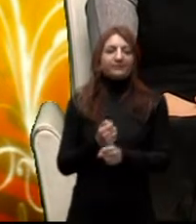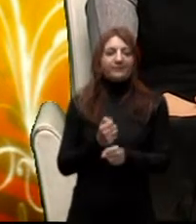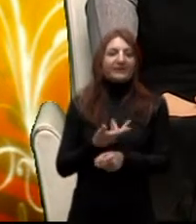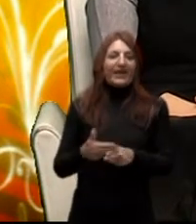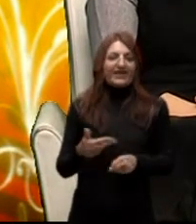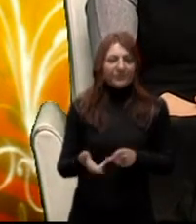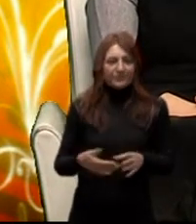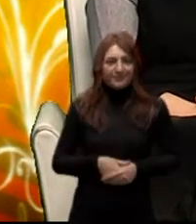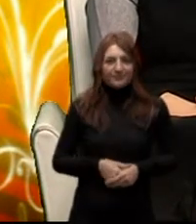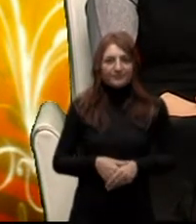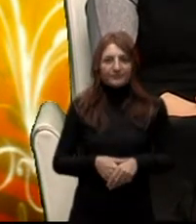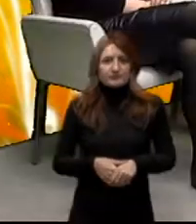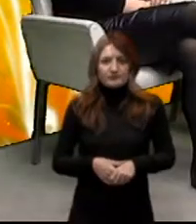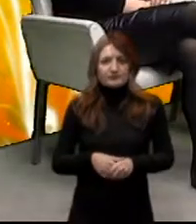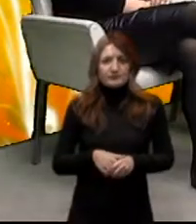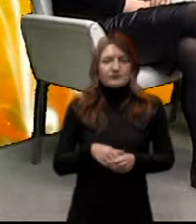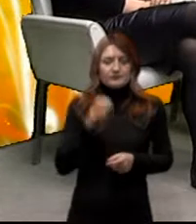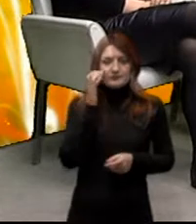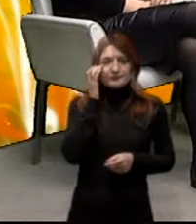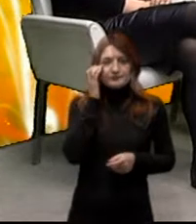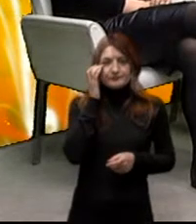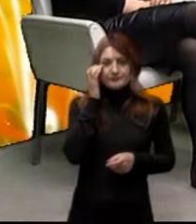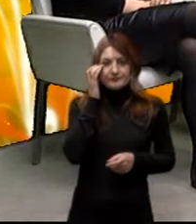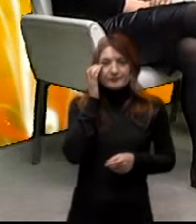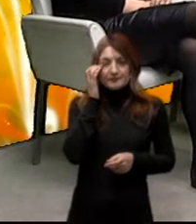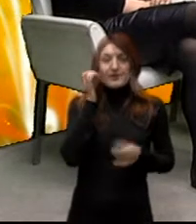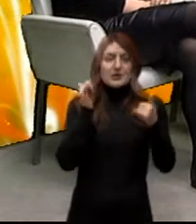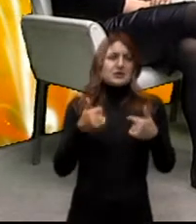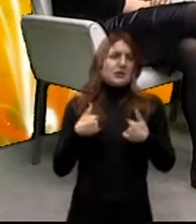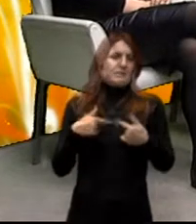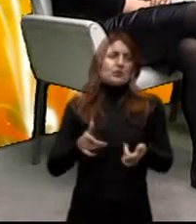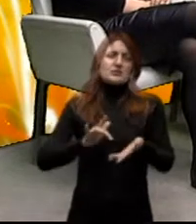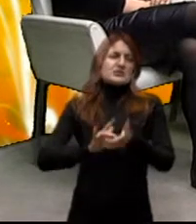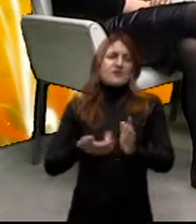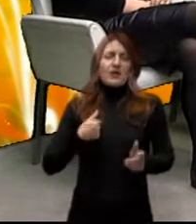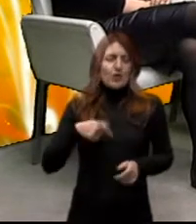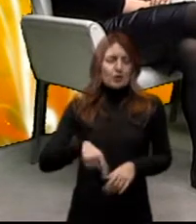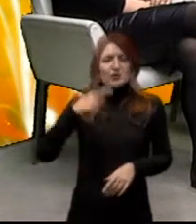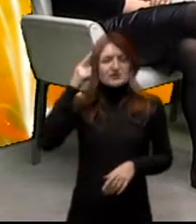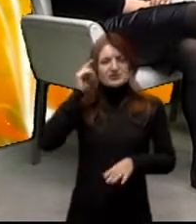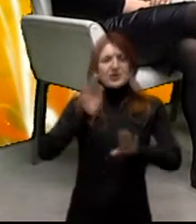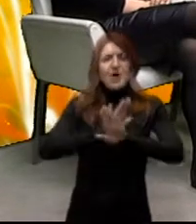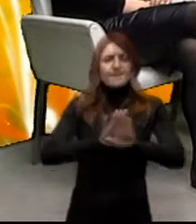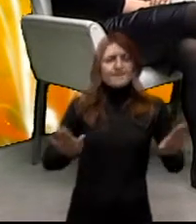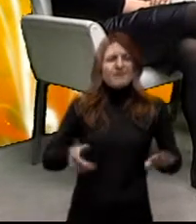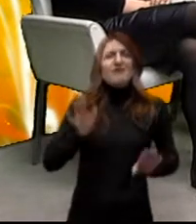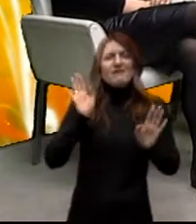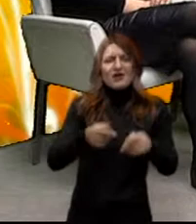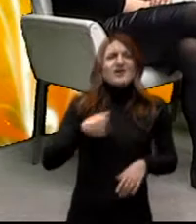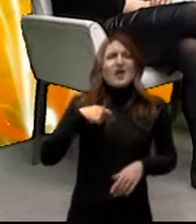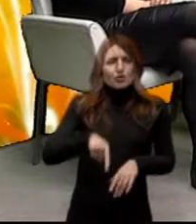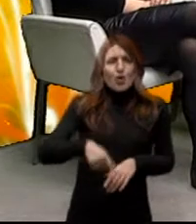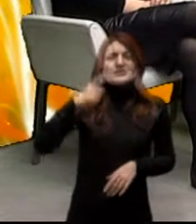riješiti to. Sad kada, malo ću vas kasnije pitati, sad sve znademo. Kao sve znademo, jel da? I neko normalno kaže, znam ja